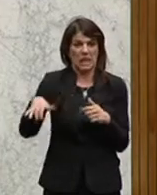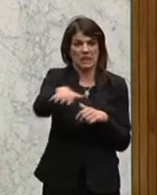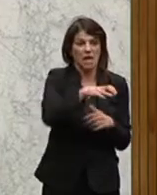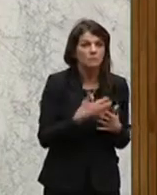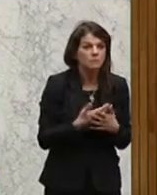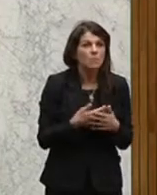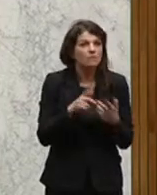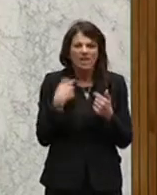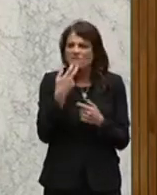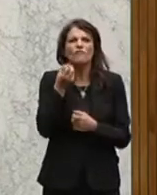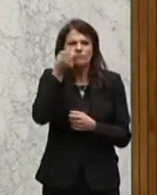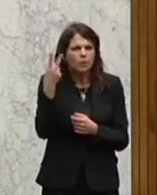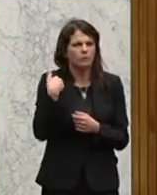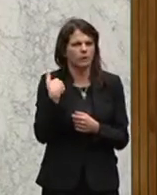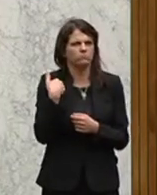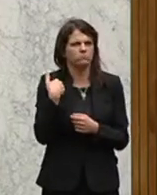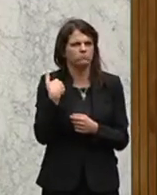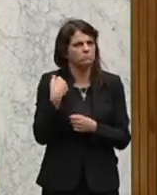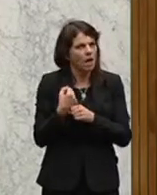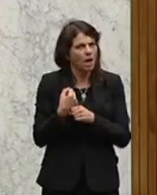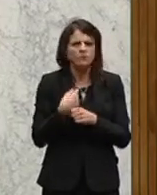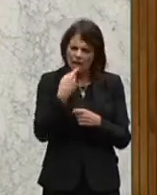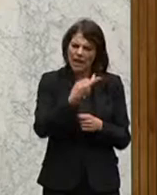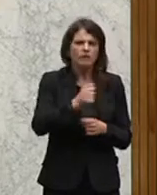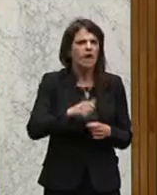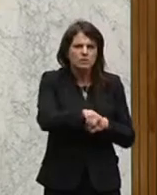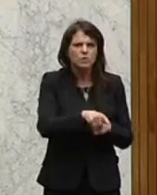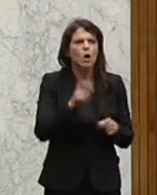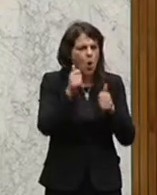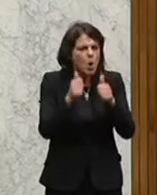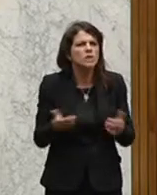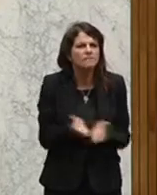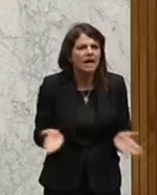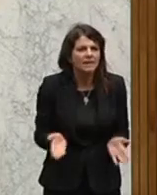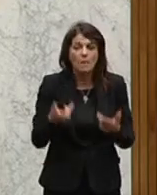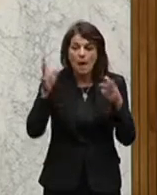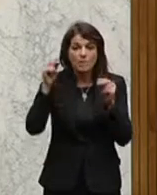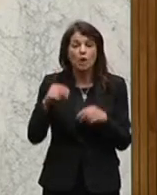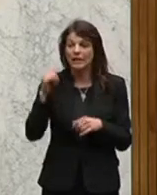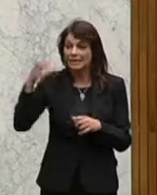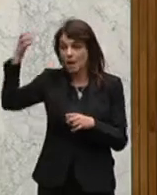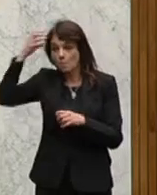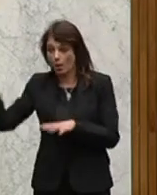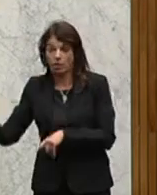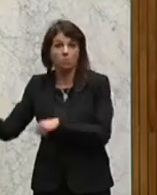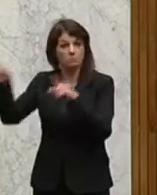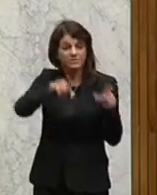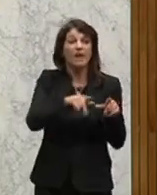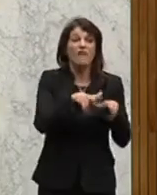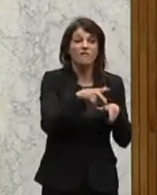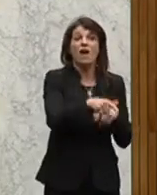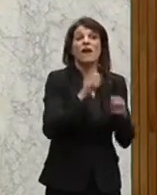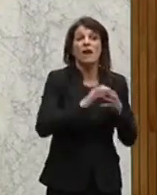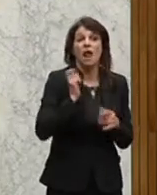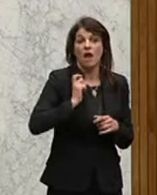wir aber was Vernünftiges machen würden und die Hete in Konkurs schicken, dann würde das Verfahren von München nach Klagenfurt übersiedeln und